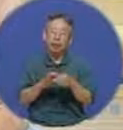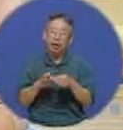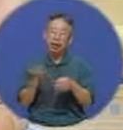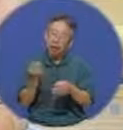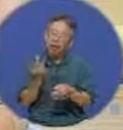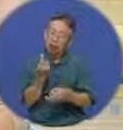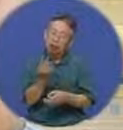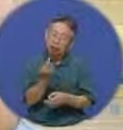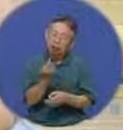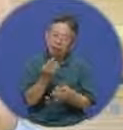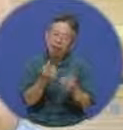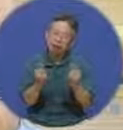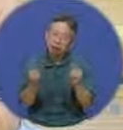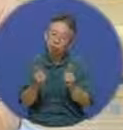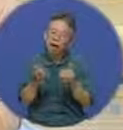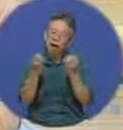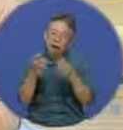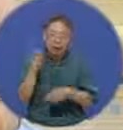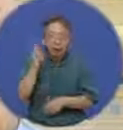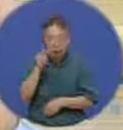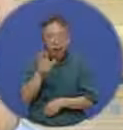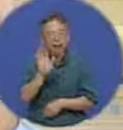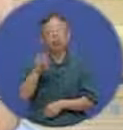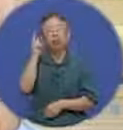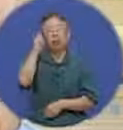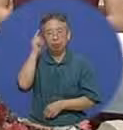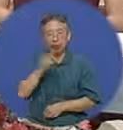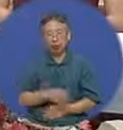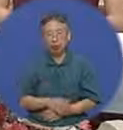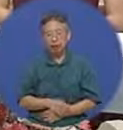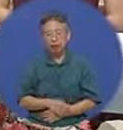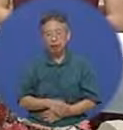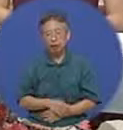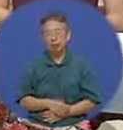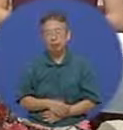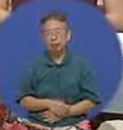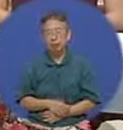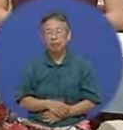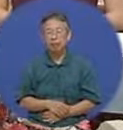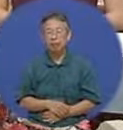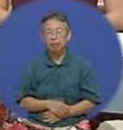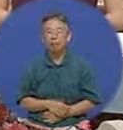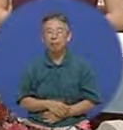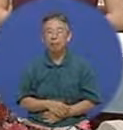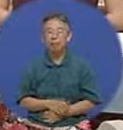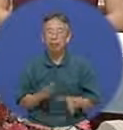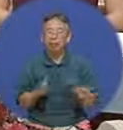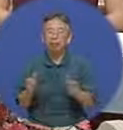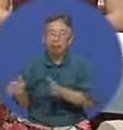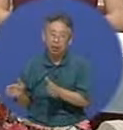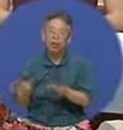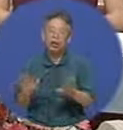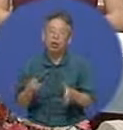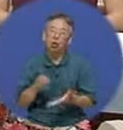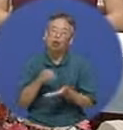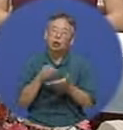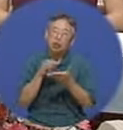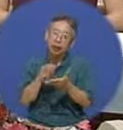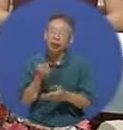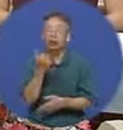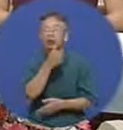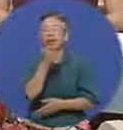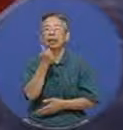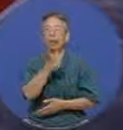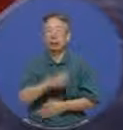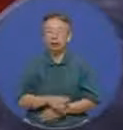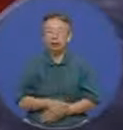方も絶対に新しい発見があるはずだと思いますね。はい、 さあ、それではここで今日のプレゼントをご紹介しましょ